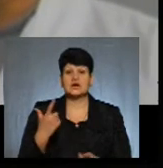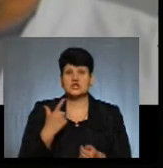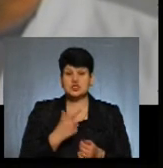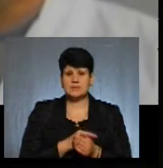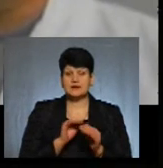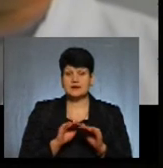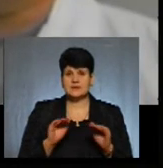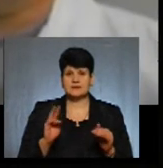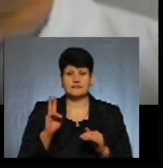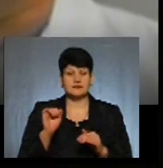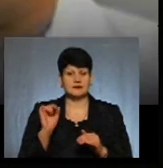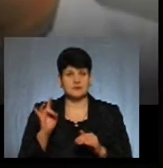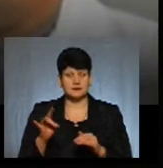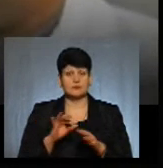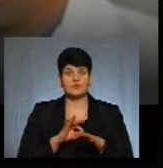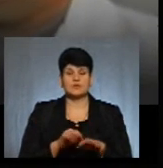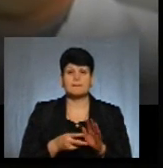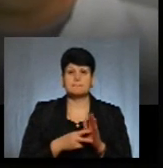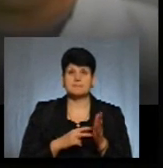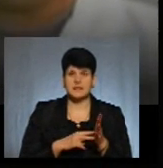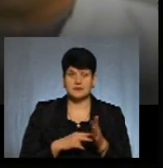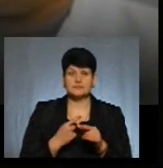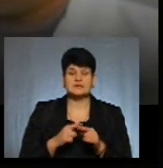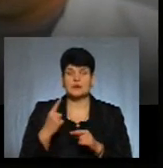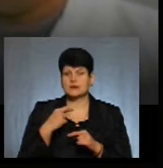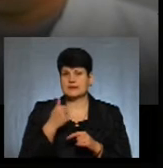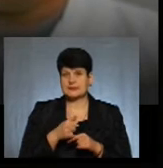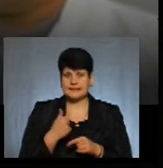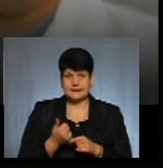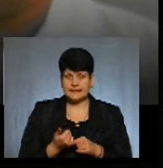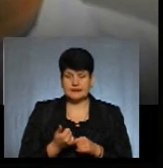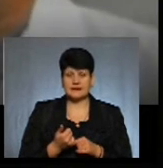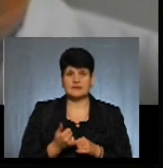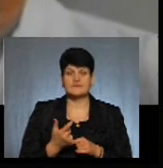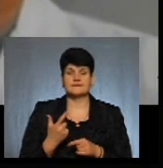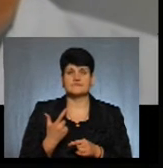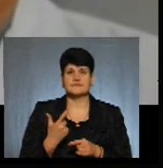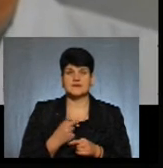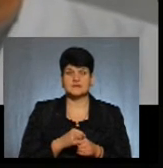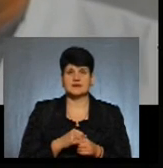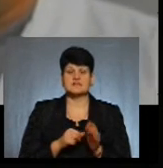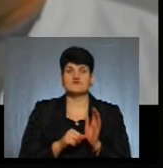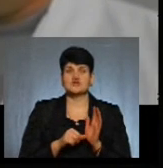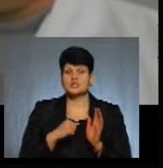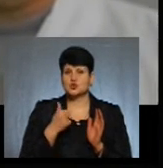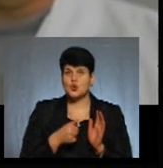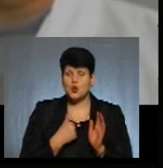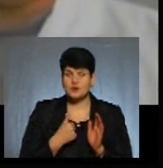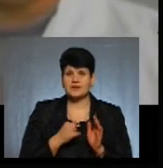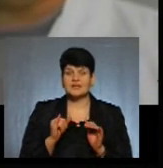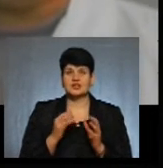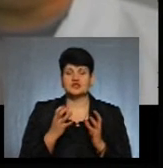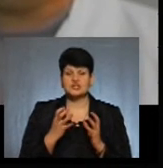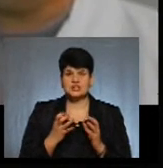Щеплення дітям від кори проводиться планово, це в один рік, та ревакцинації проти кори в 6 років, а